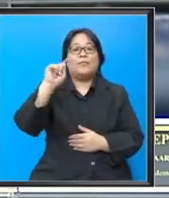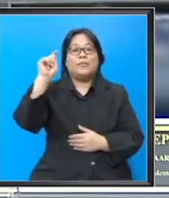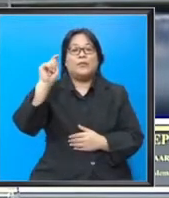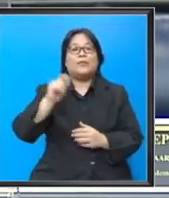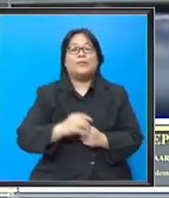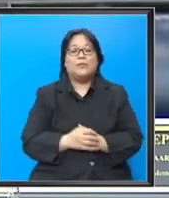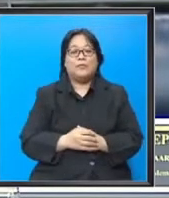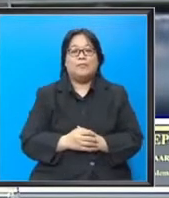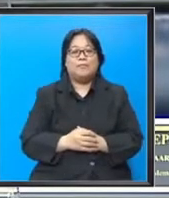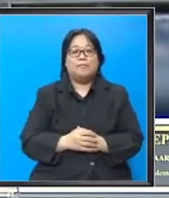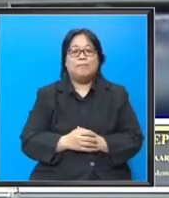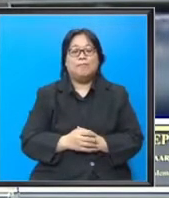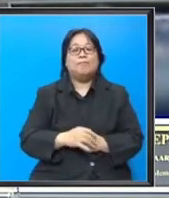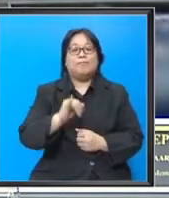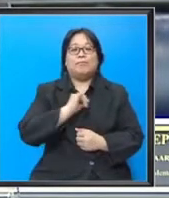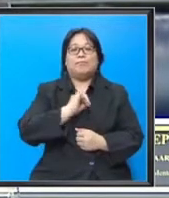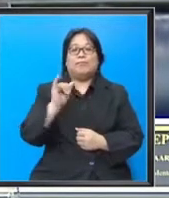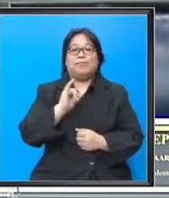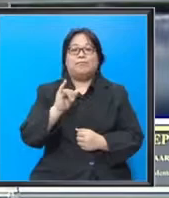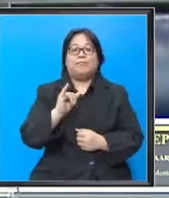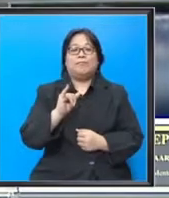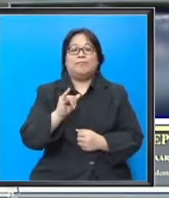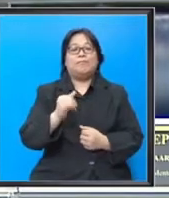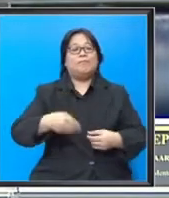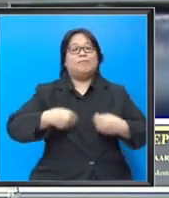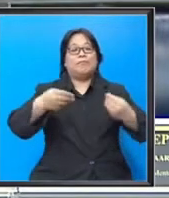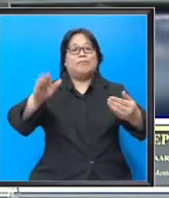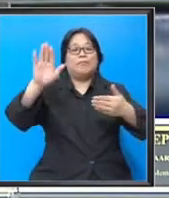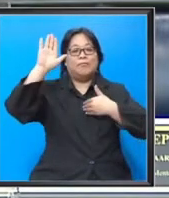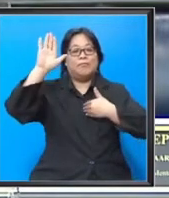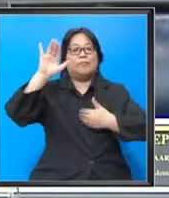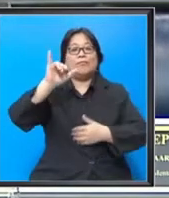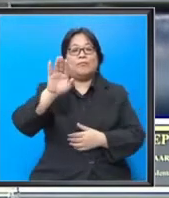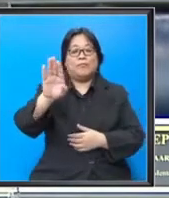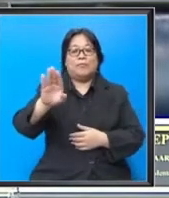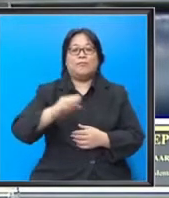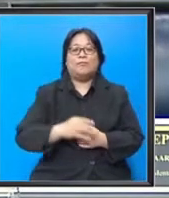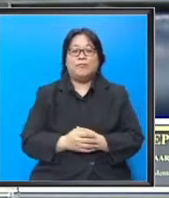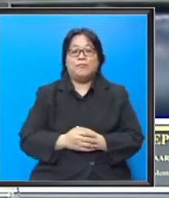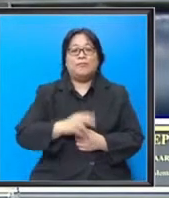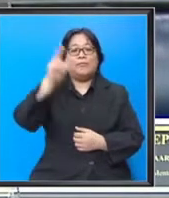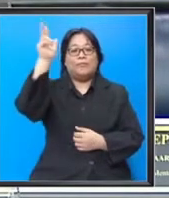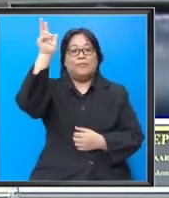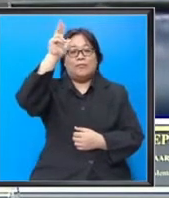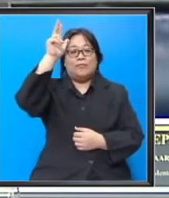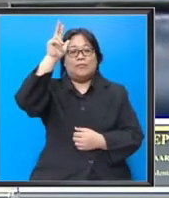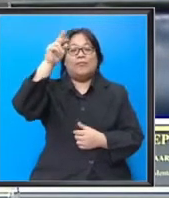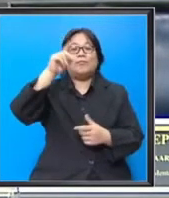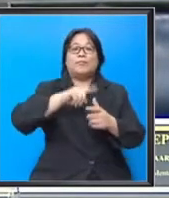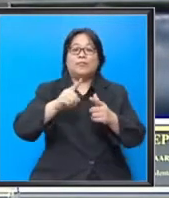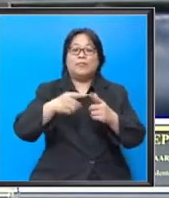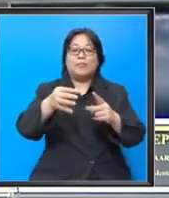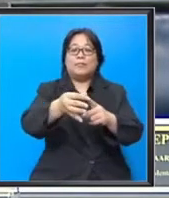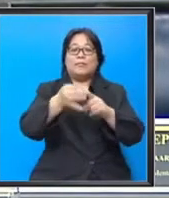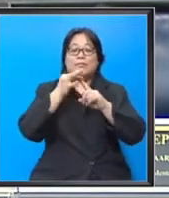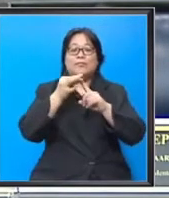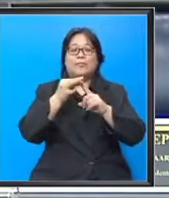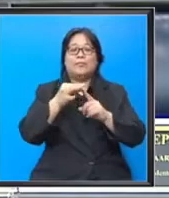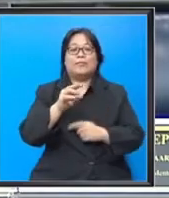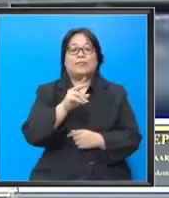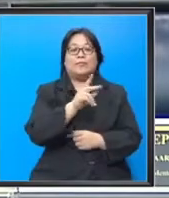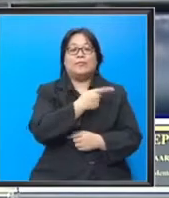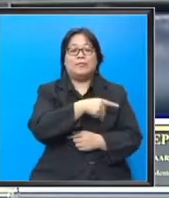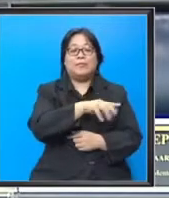temerloh jadi saya juga ingin memberi jaminan kepada yang hormat bahwa kerajaan atau lebih khususnya Kementerian